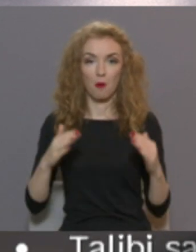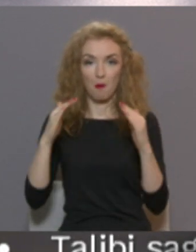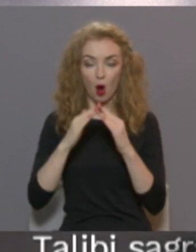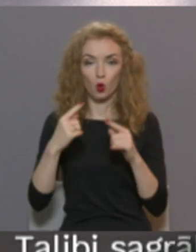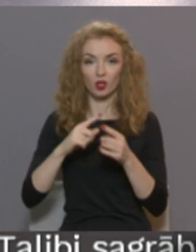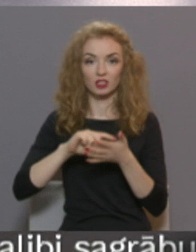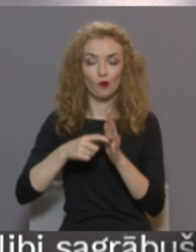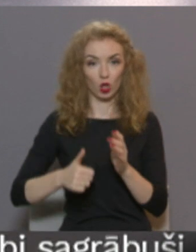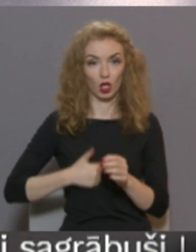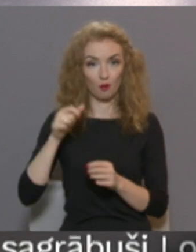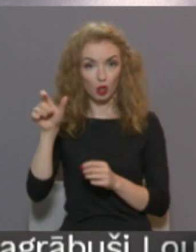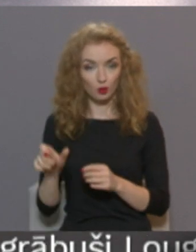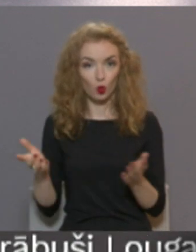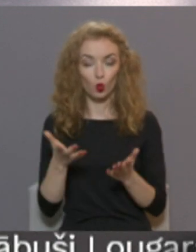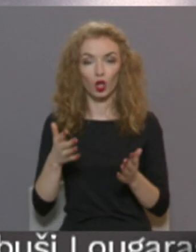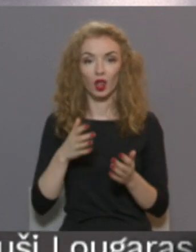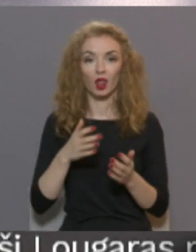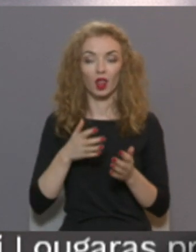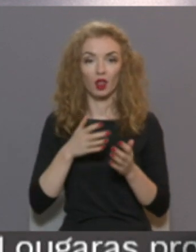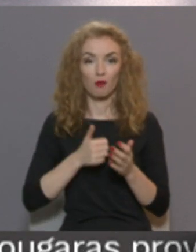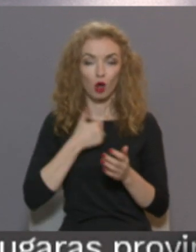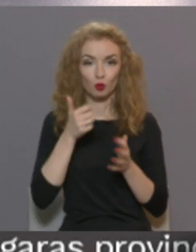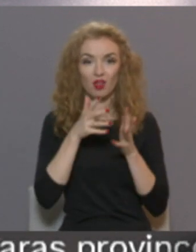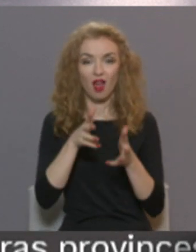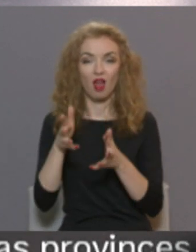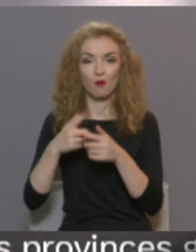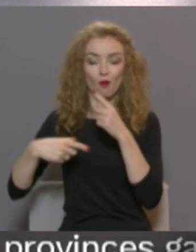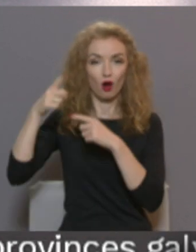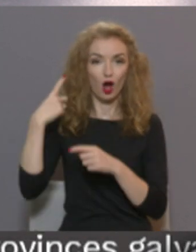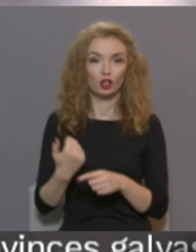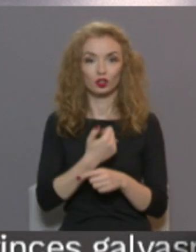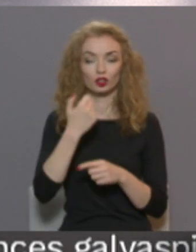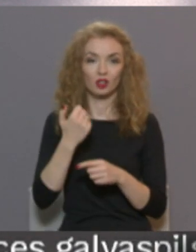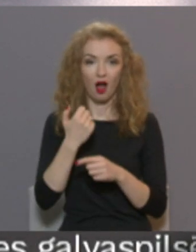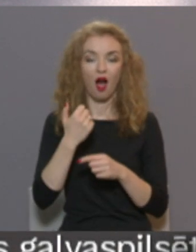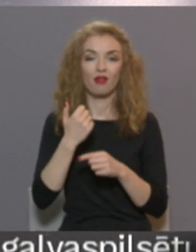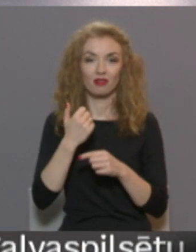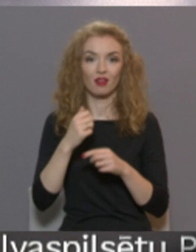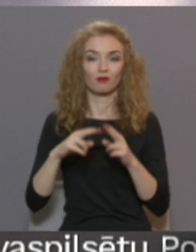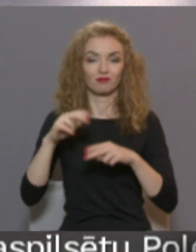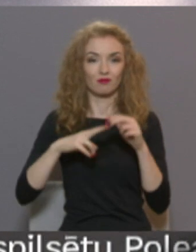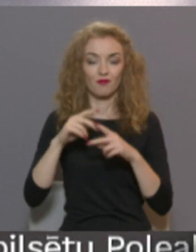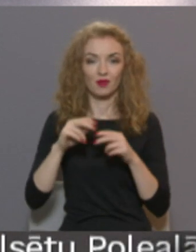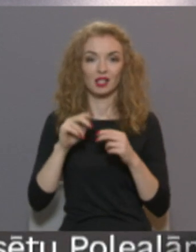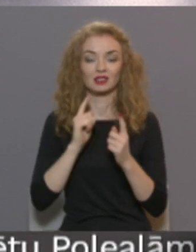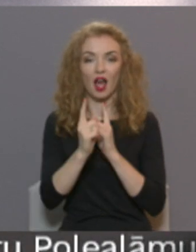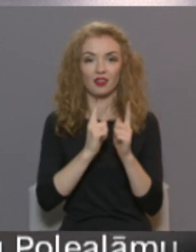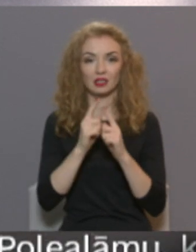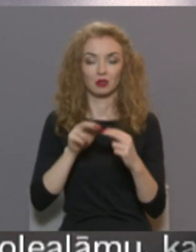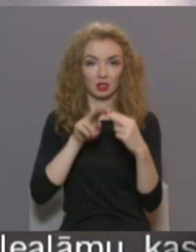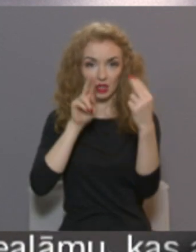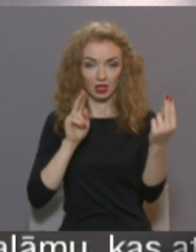dzīvokļu īpašniekiem, kuru īpašumus ietekmējis pagājušo gadu eksploatācijā nodotais satiksmes pārvads. Māju tirgus vērtība